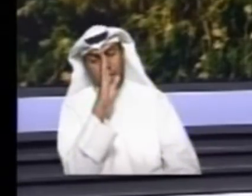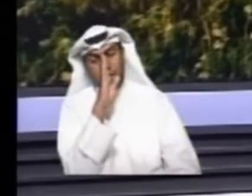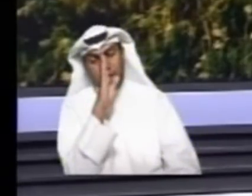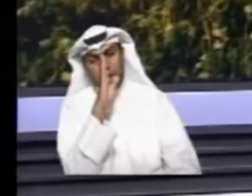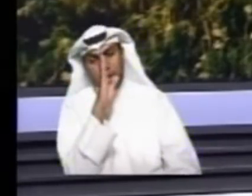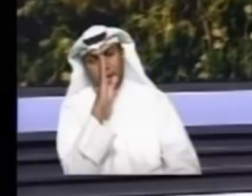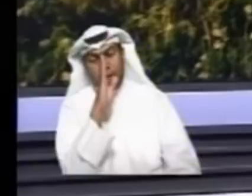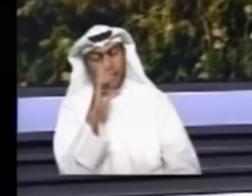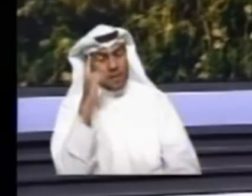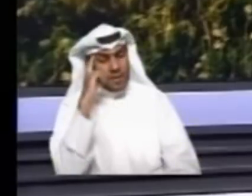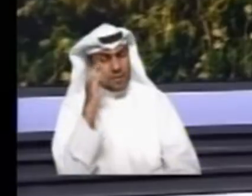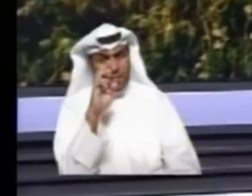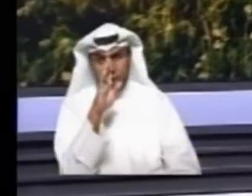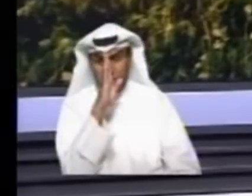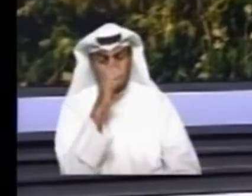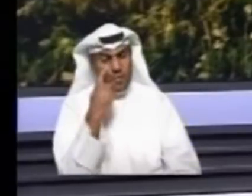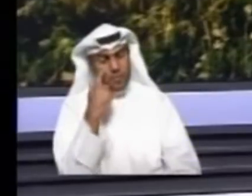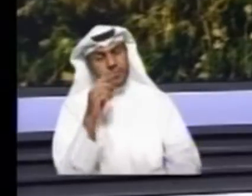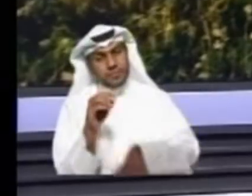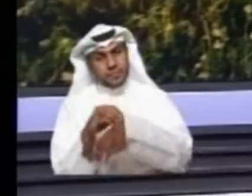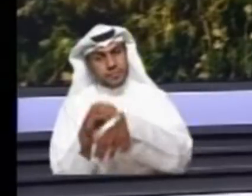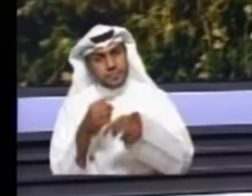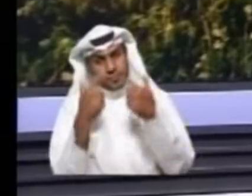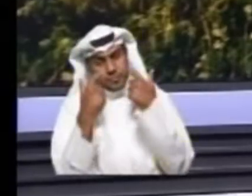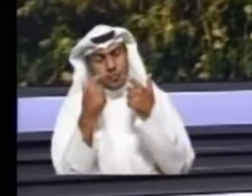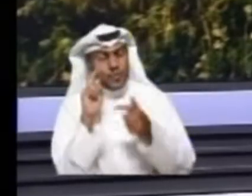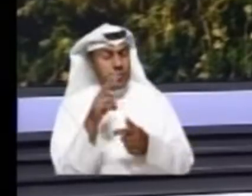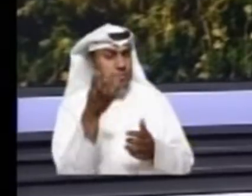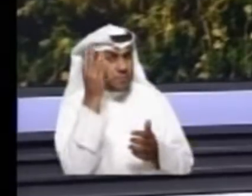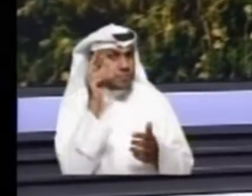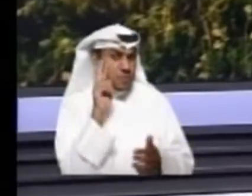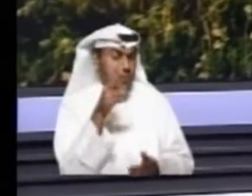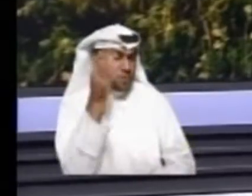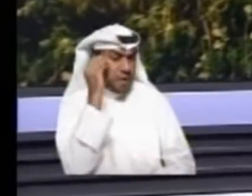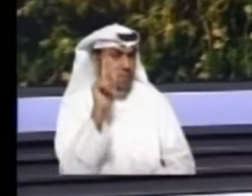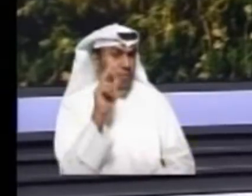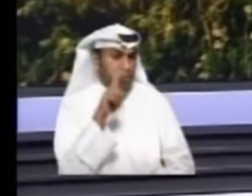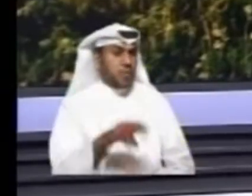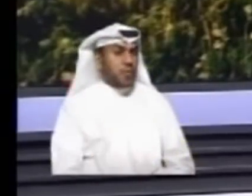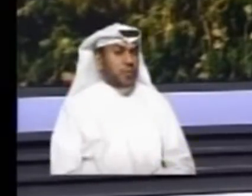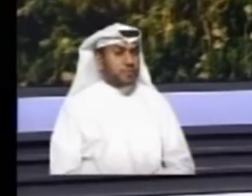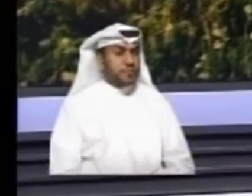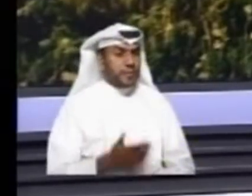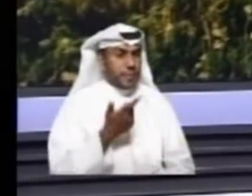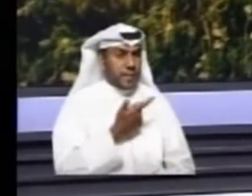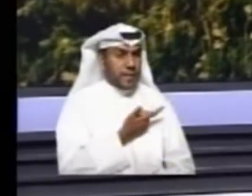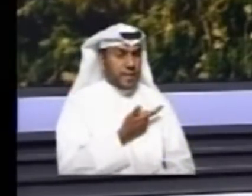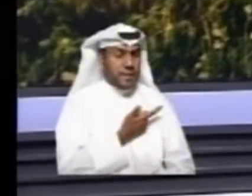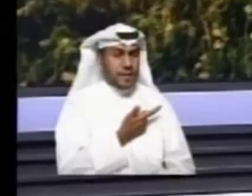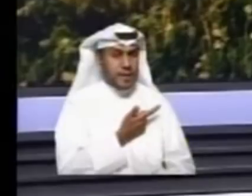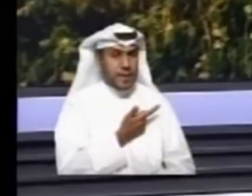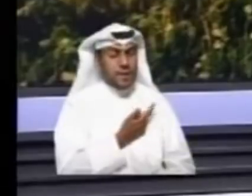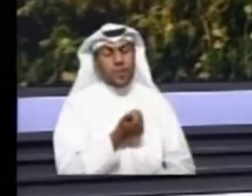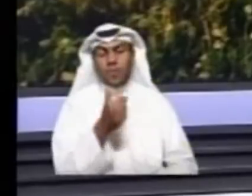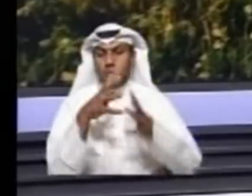لذلك نتمنى منكم اخذ الحيطه وال ر وايضا متابعه نشراتنا الجويه باستمرار عوده للاجواء المستقره ابتداء من يوم